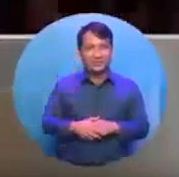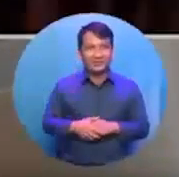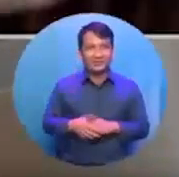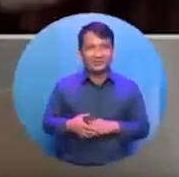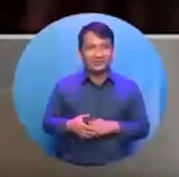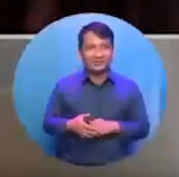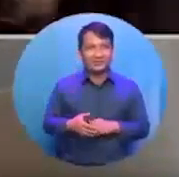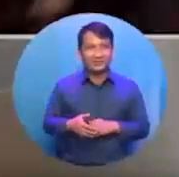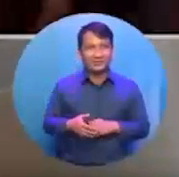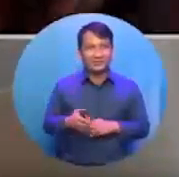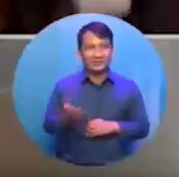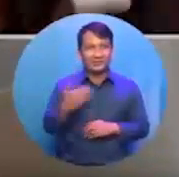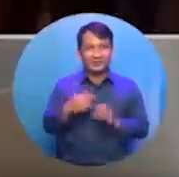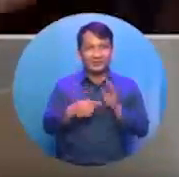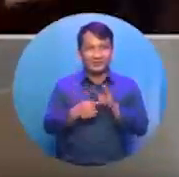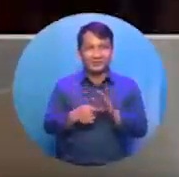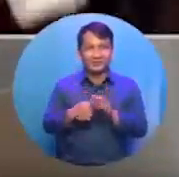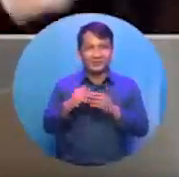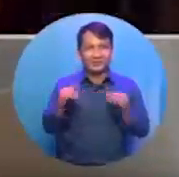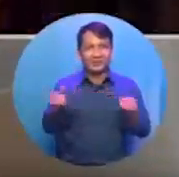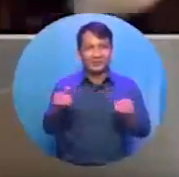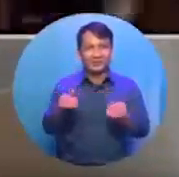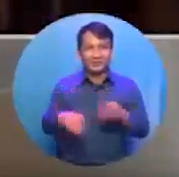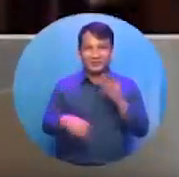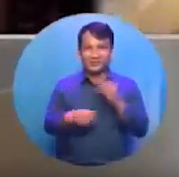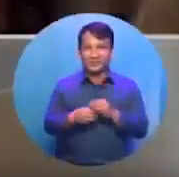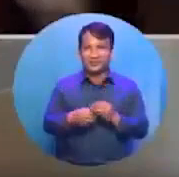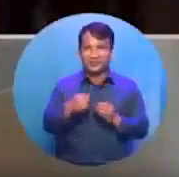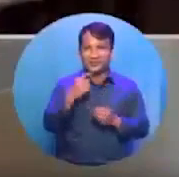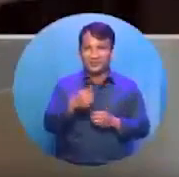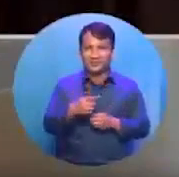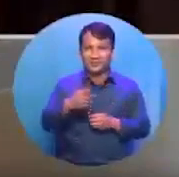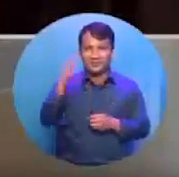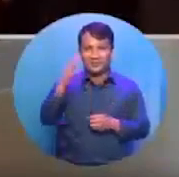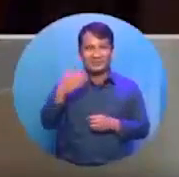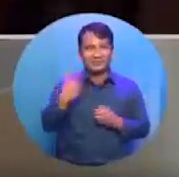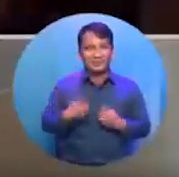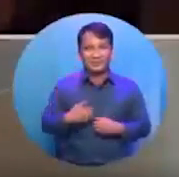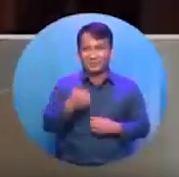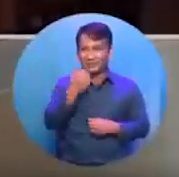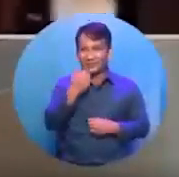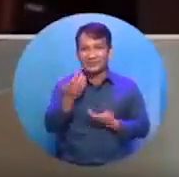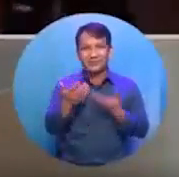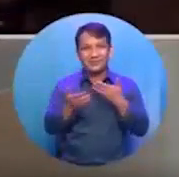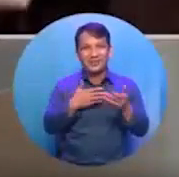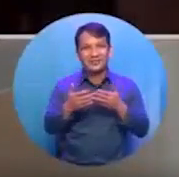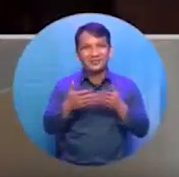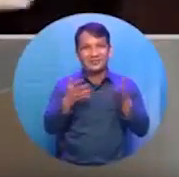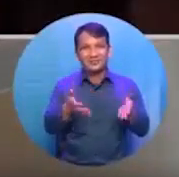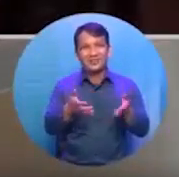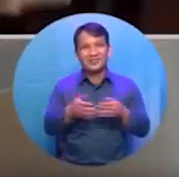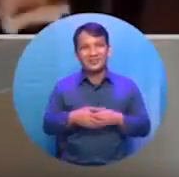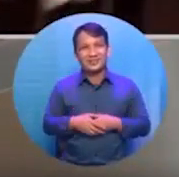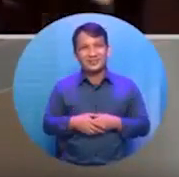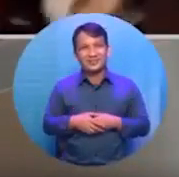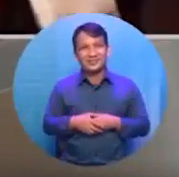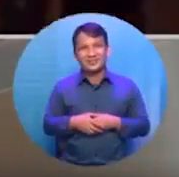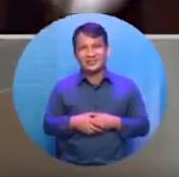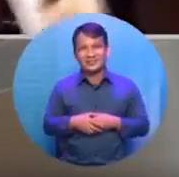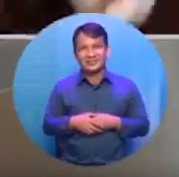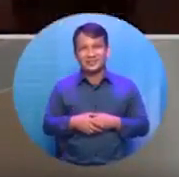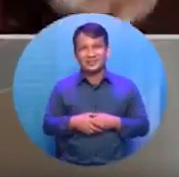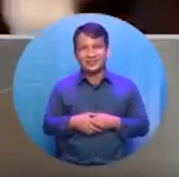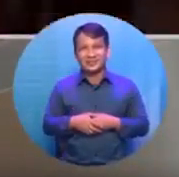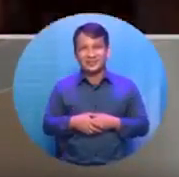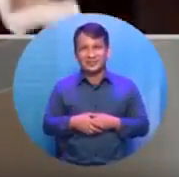kanya, ang iba na, di ko kayo bibigoyin. Ako ay wala nang nagkakamali na wala nang masamain. Siya